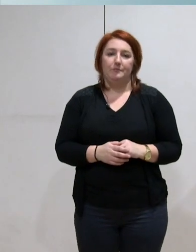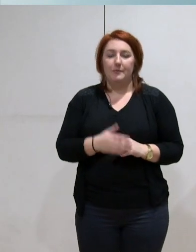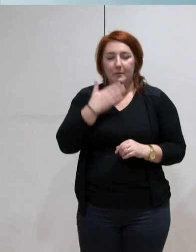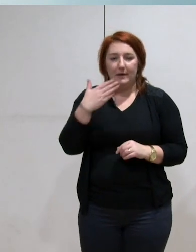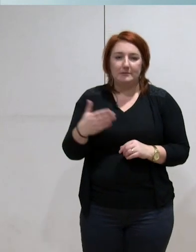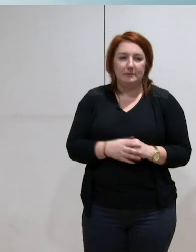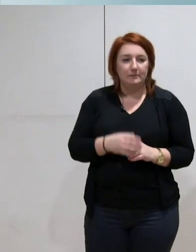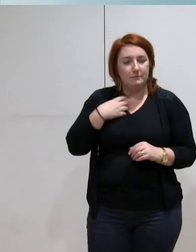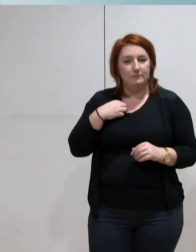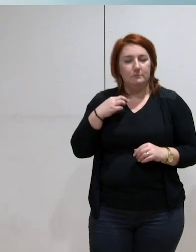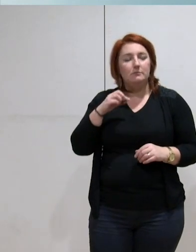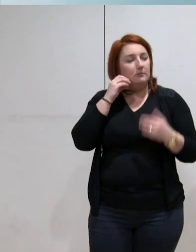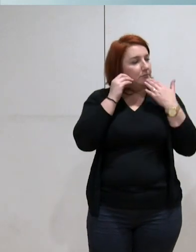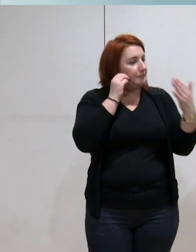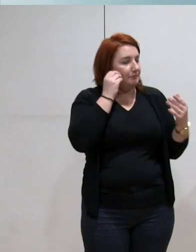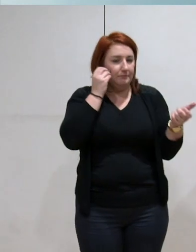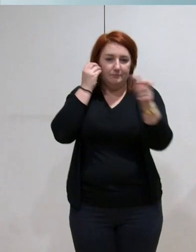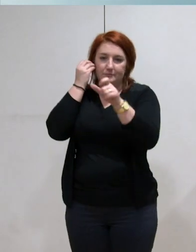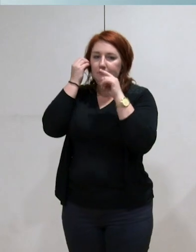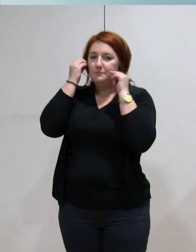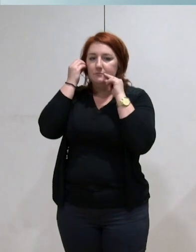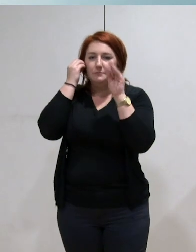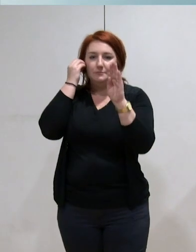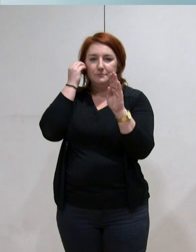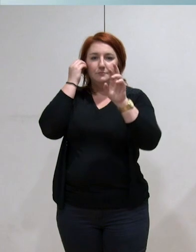merci merci Monsieur BR